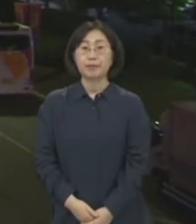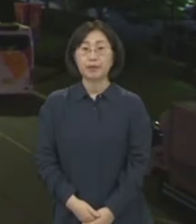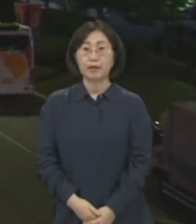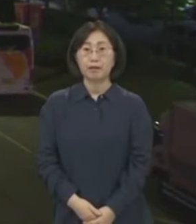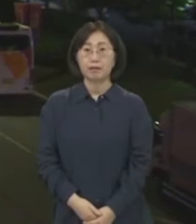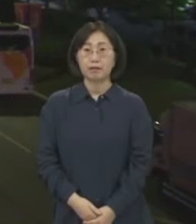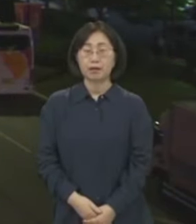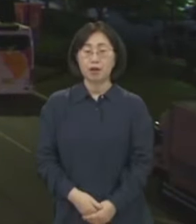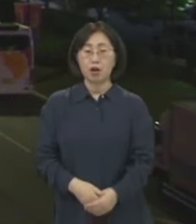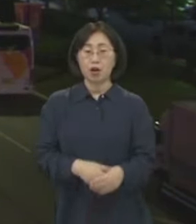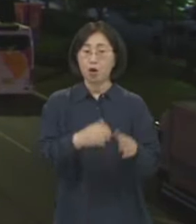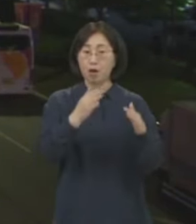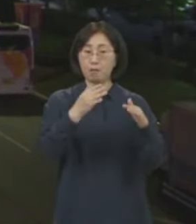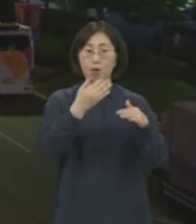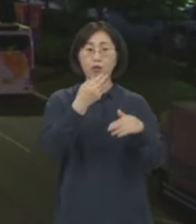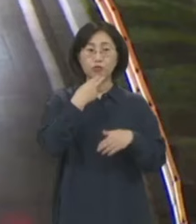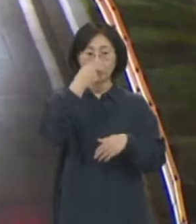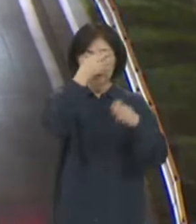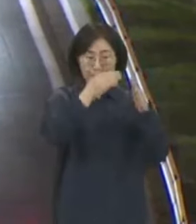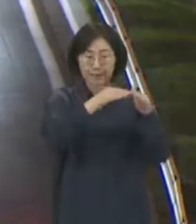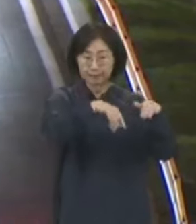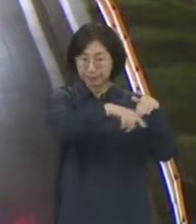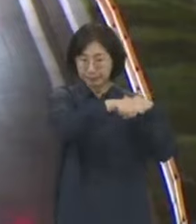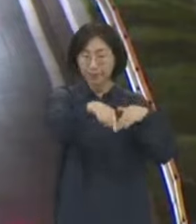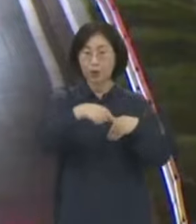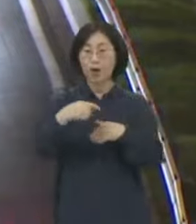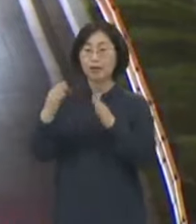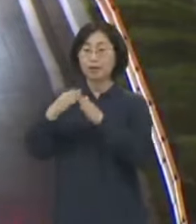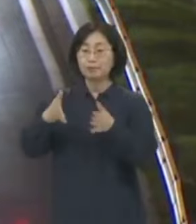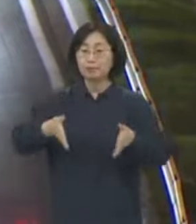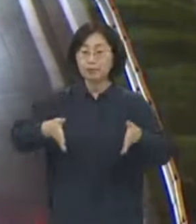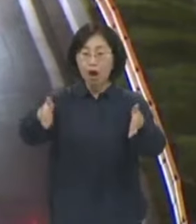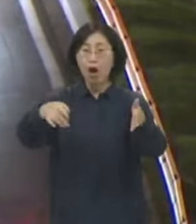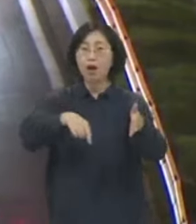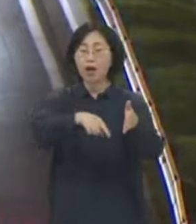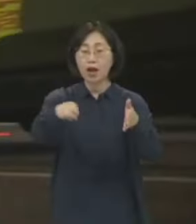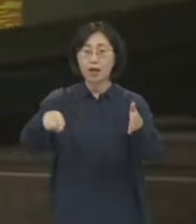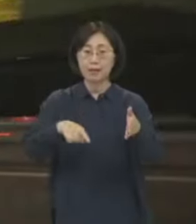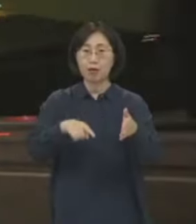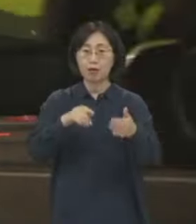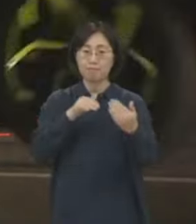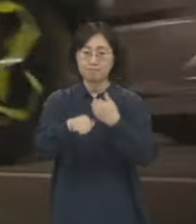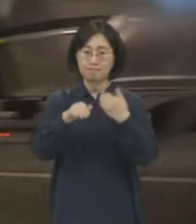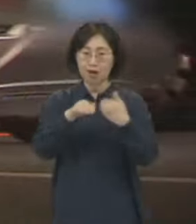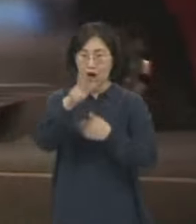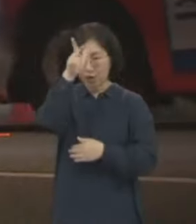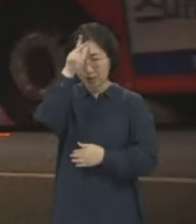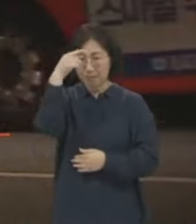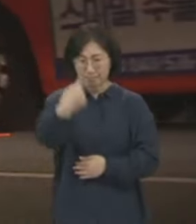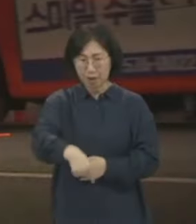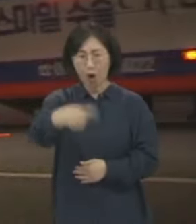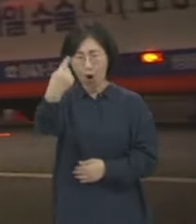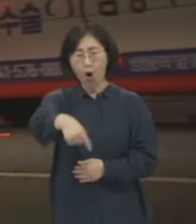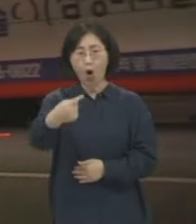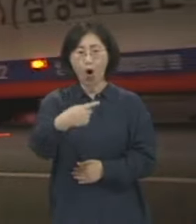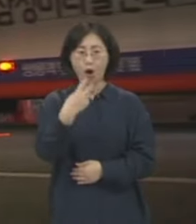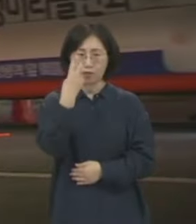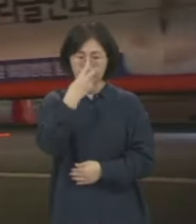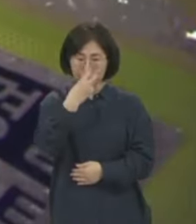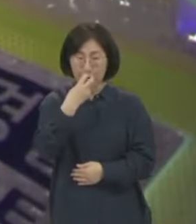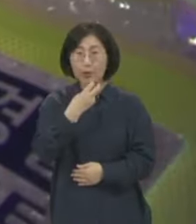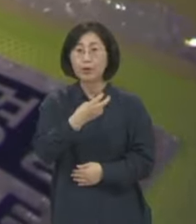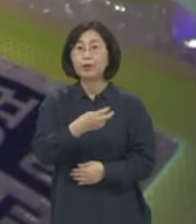천안의 유흥가와 주택가 사이의 한 도로. 경찰이 도로를 달리는 차량 운전자들을 멈춰 세우고 음주 측정을